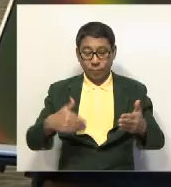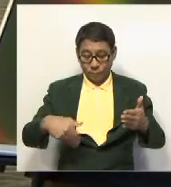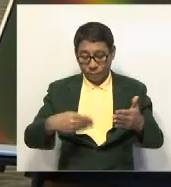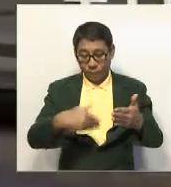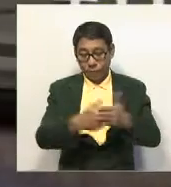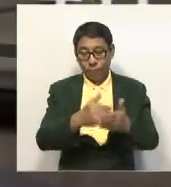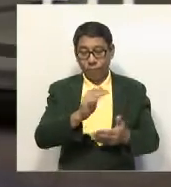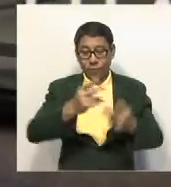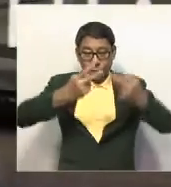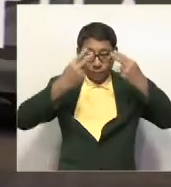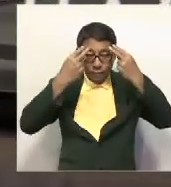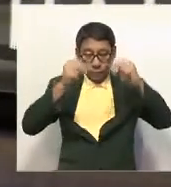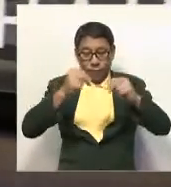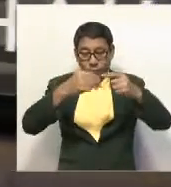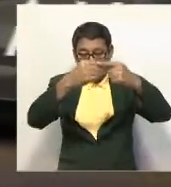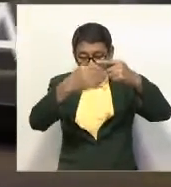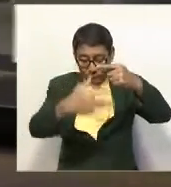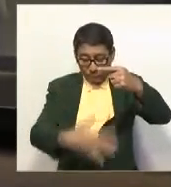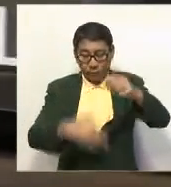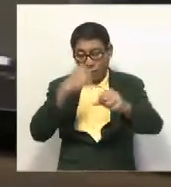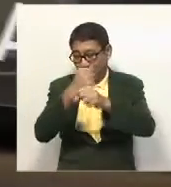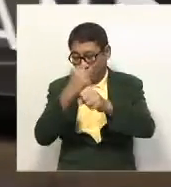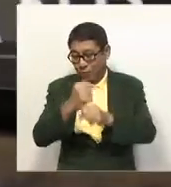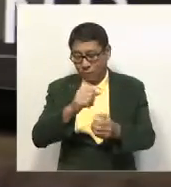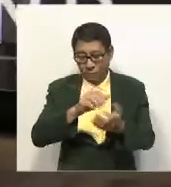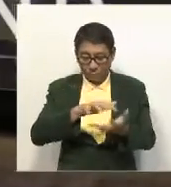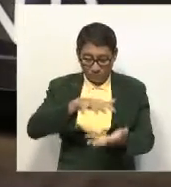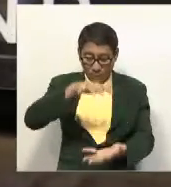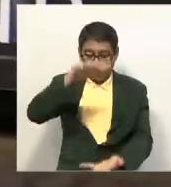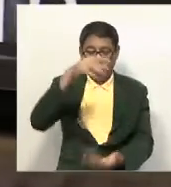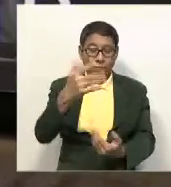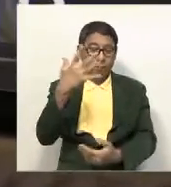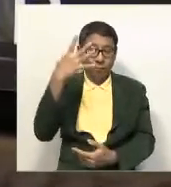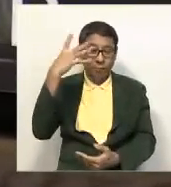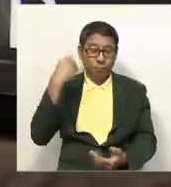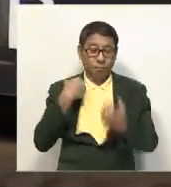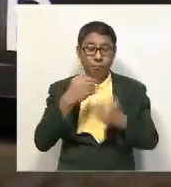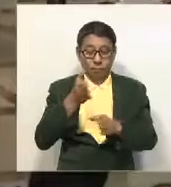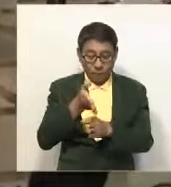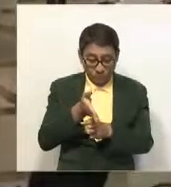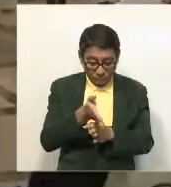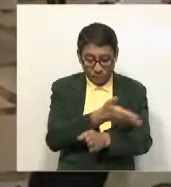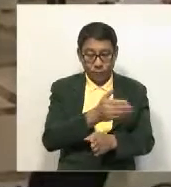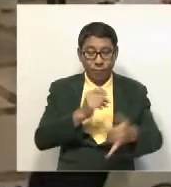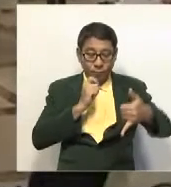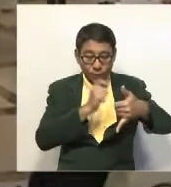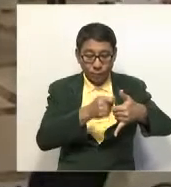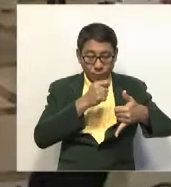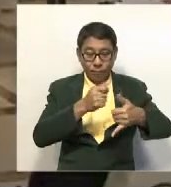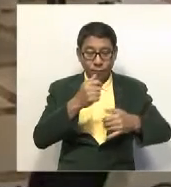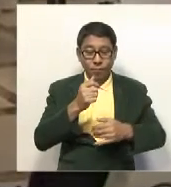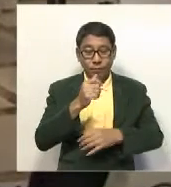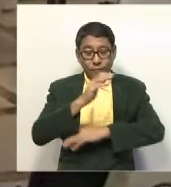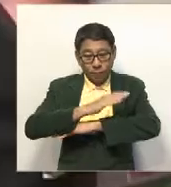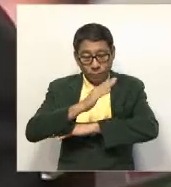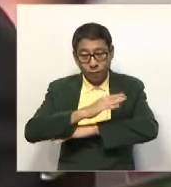แกรมของท่านนายกนะครับต้องบอกว่าหูเยอะมากนะฮะ ภารกิจเยอะมากนะคะเมื่อวานนี้เนี่ยก่อนที่จะให้สัมภาษณ์กับสื่อมวลชนต